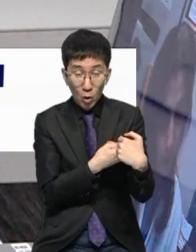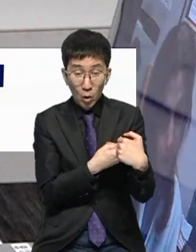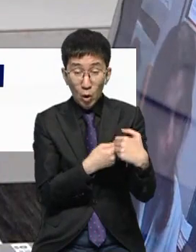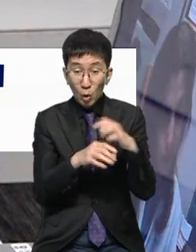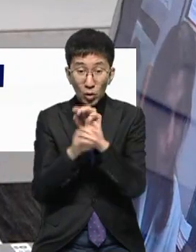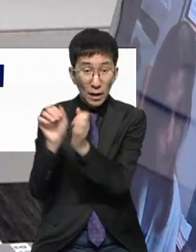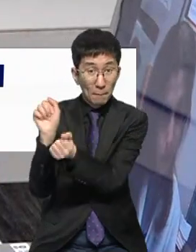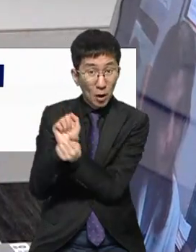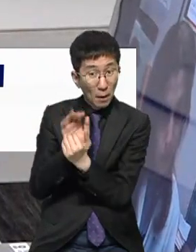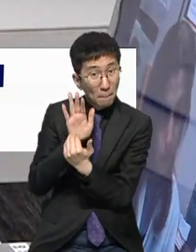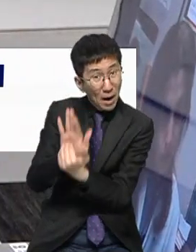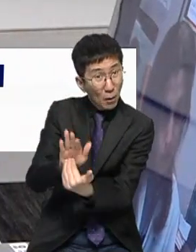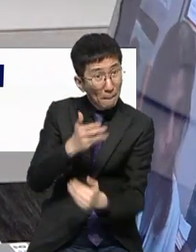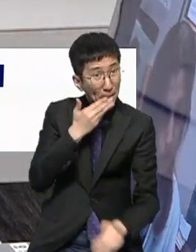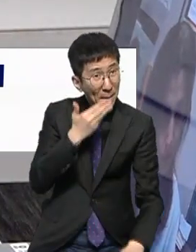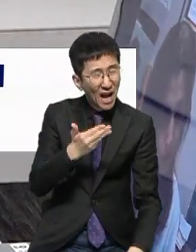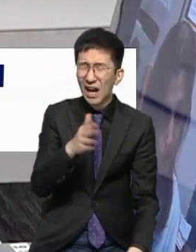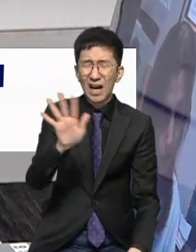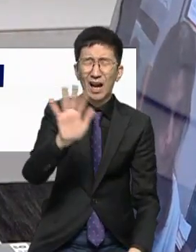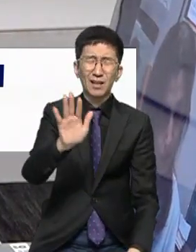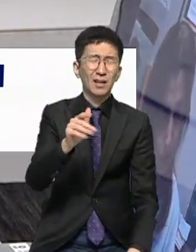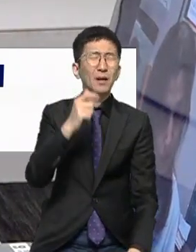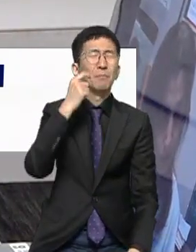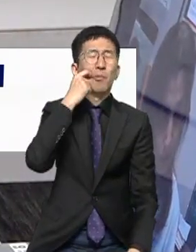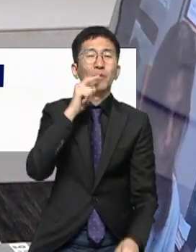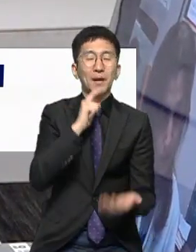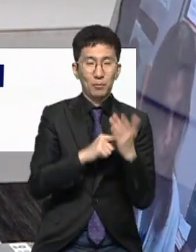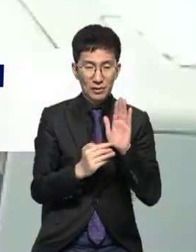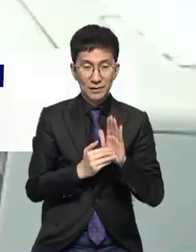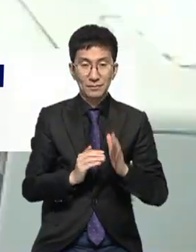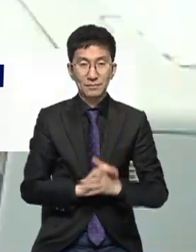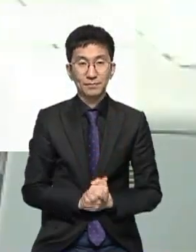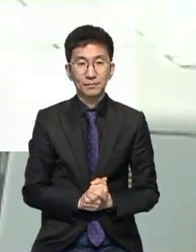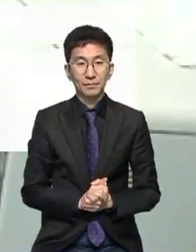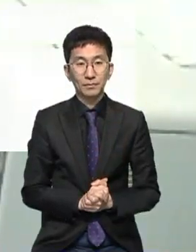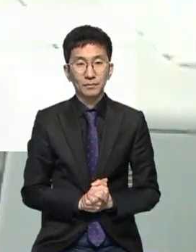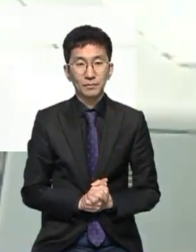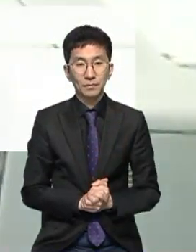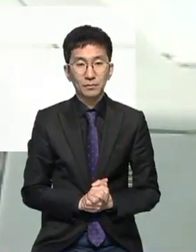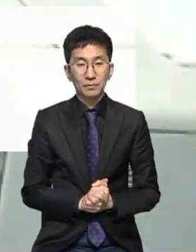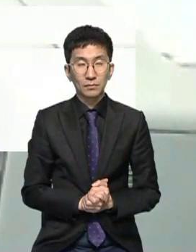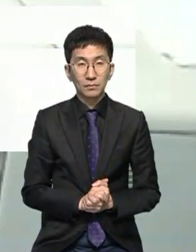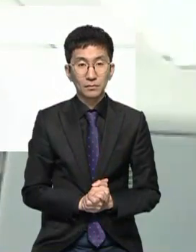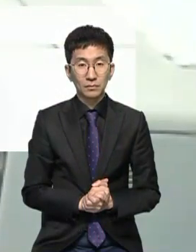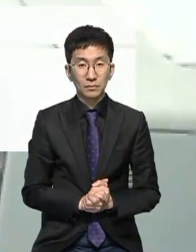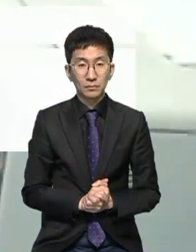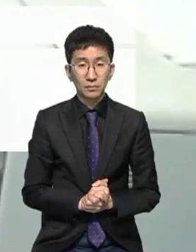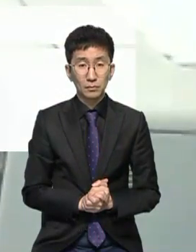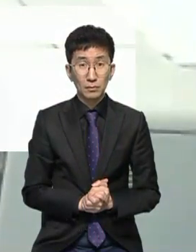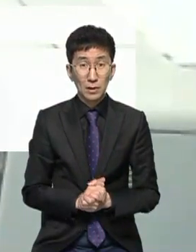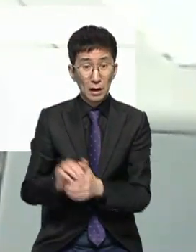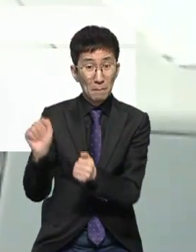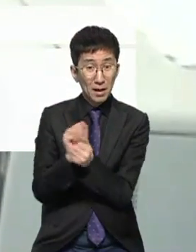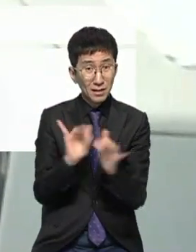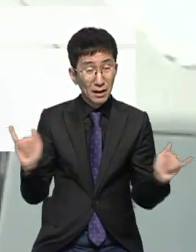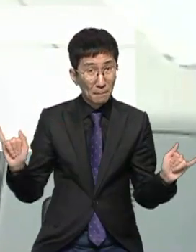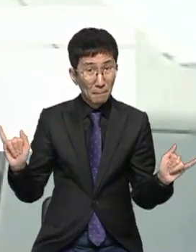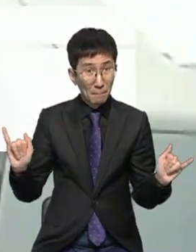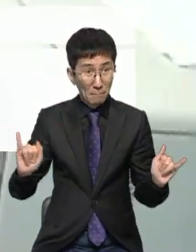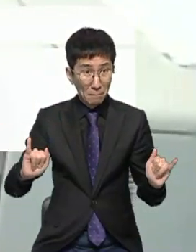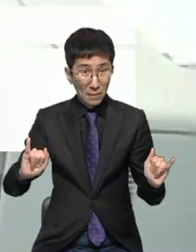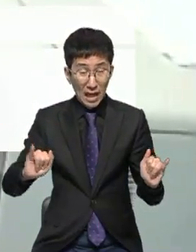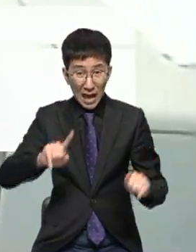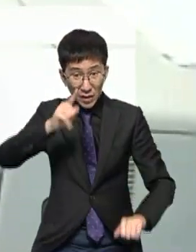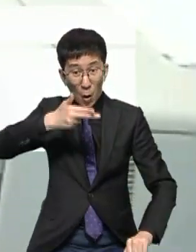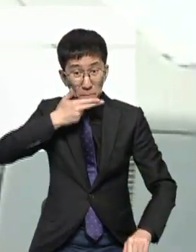자체를 막을 수 있다는 생각을 버려야 한다고 지적했습니다. The goal of attaining zero infection, I'm not